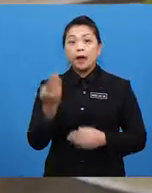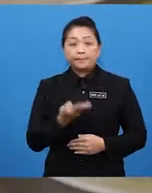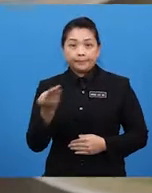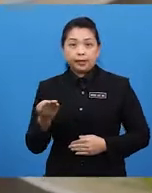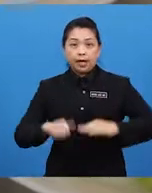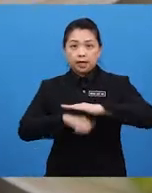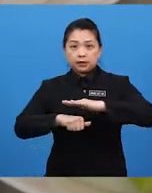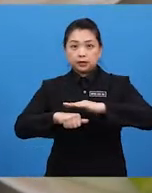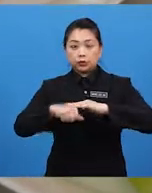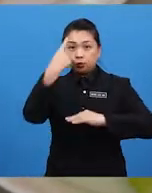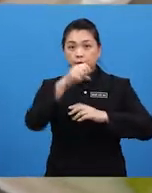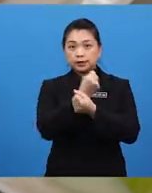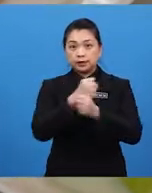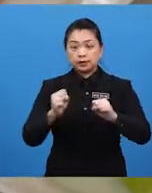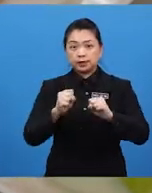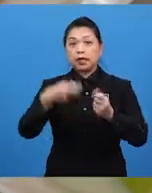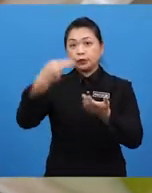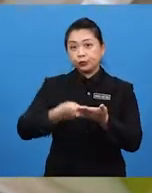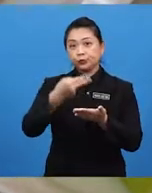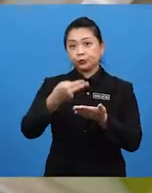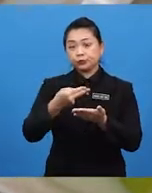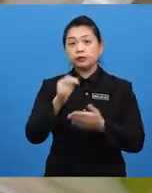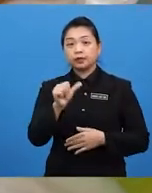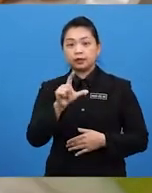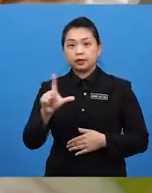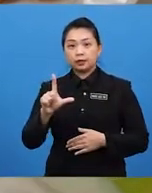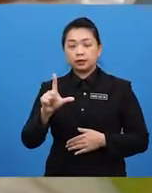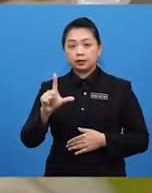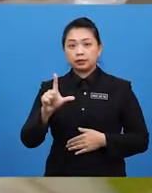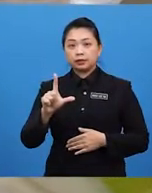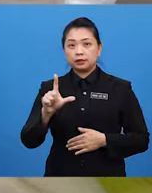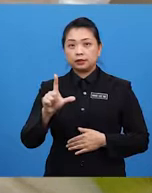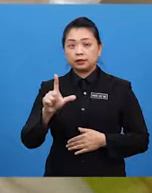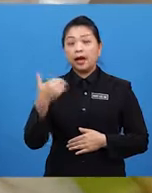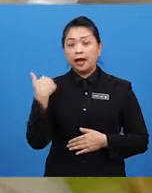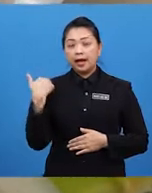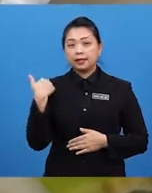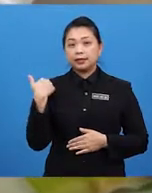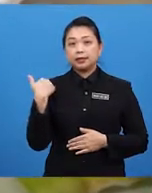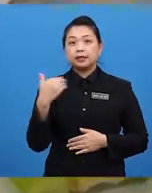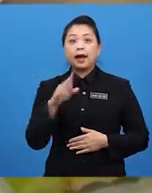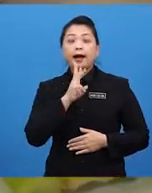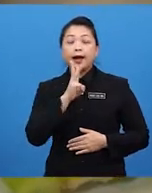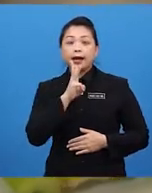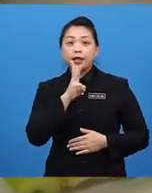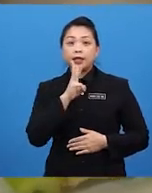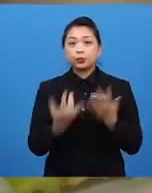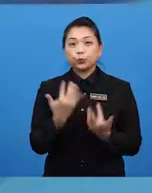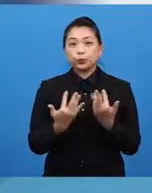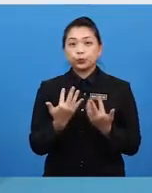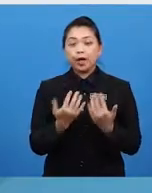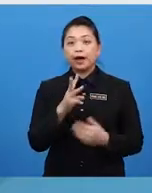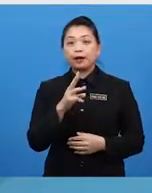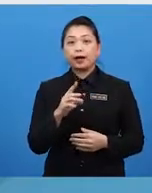anak size untuk menyediakan sublim cendawan ialah berasaskan air rebusan ayam atau eyestalk